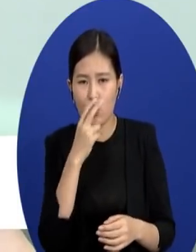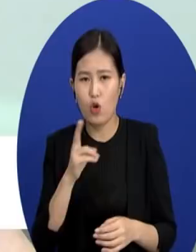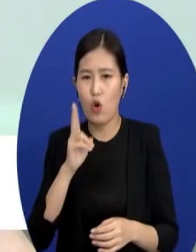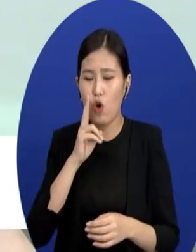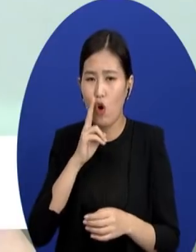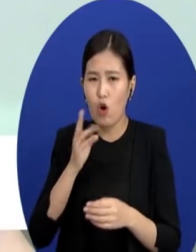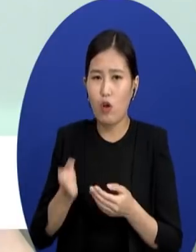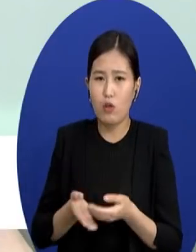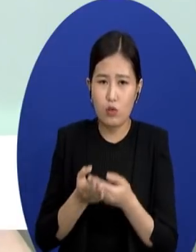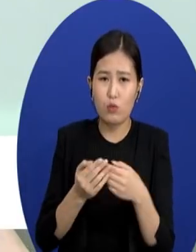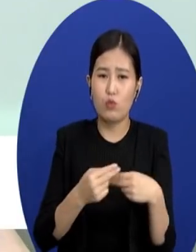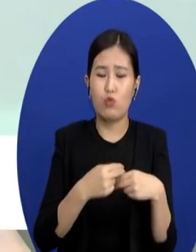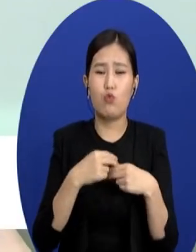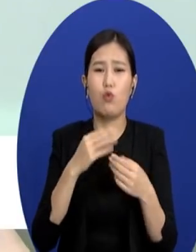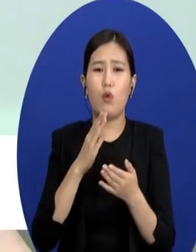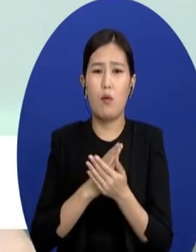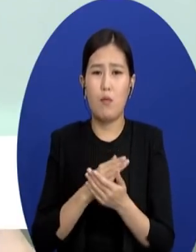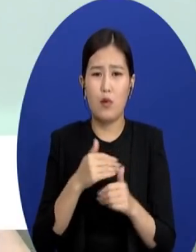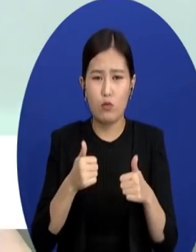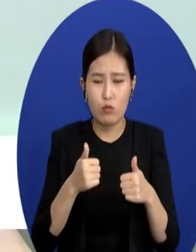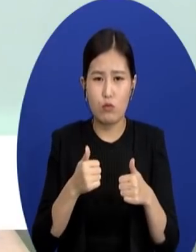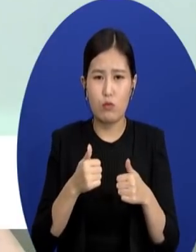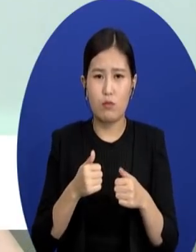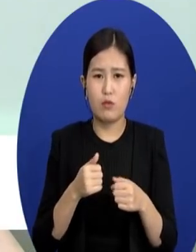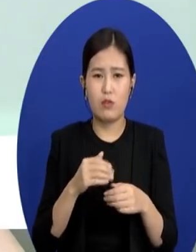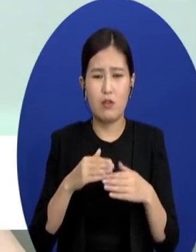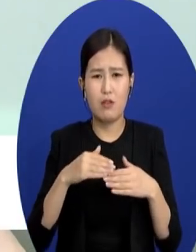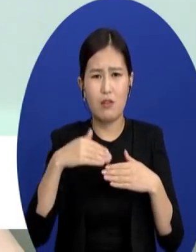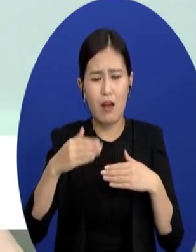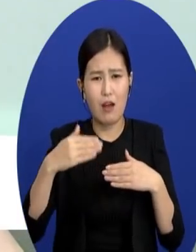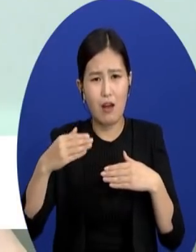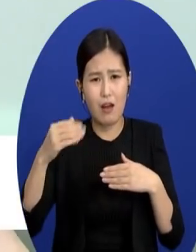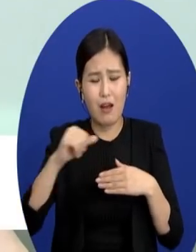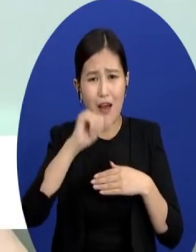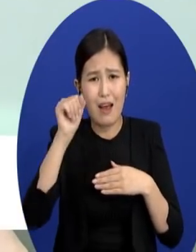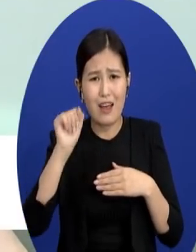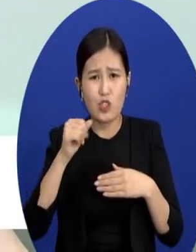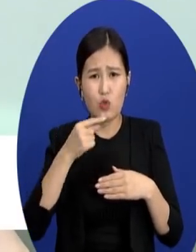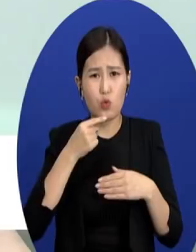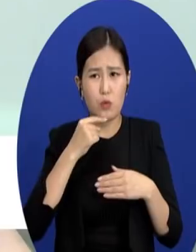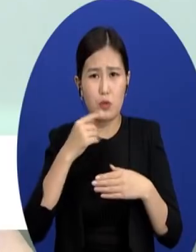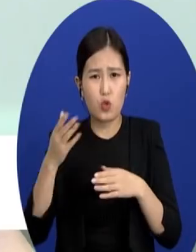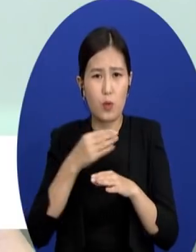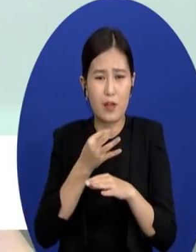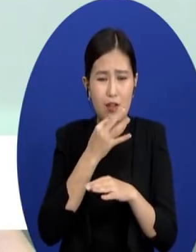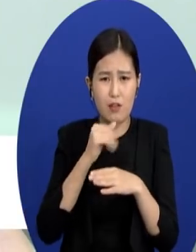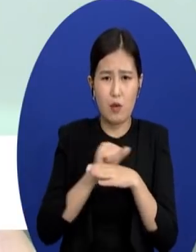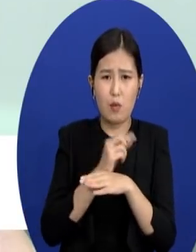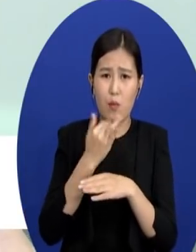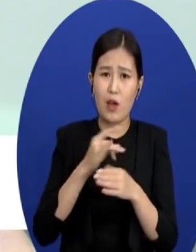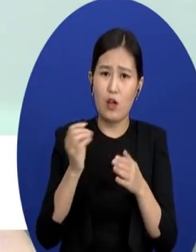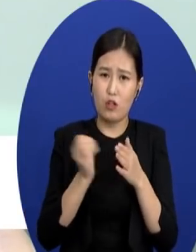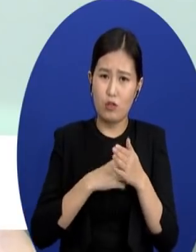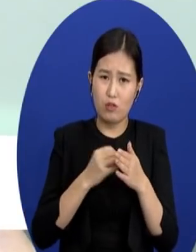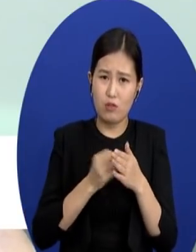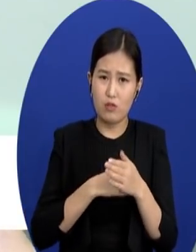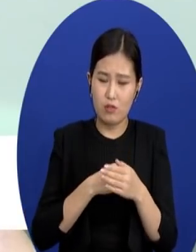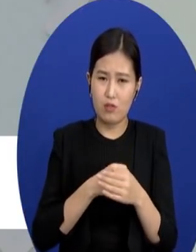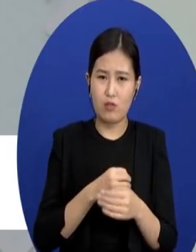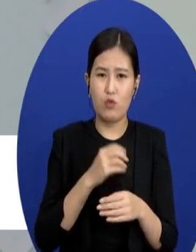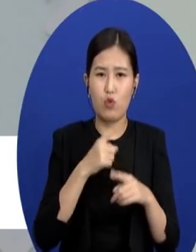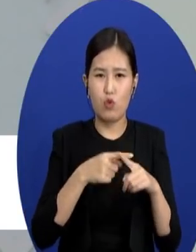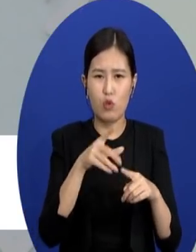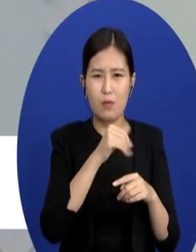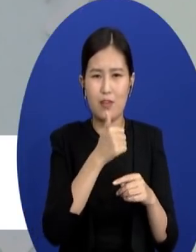хүнсээр нь дэмжиж туслах явж байгаа ч гэсэндээ энэ дараа дараагийн эрсдлүүдэд одоо бэлэн байх хэрэгтэй. Тэр энэ дээрээс орон нутгууд нэлээ анхаарал хандуулж ажиллах